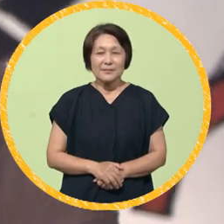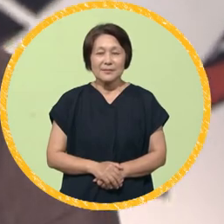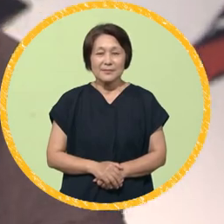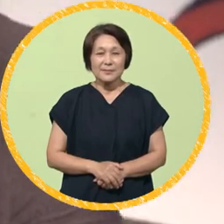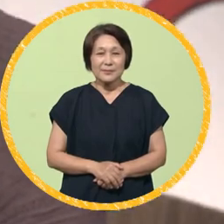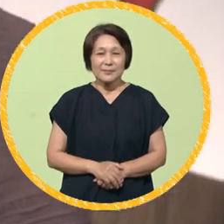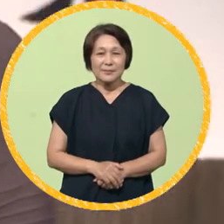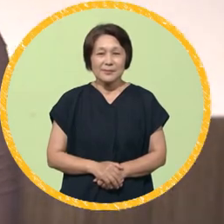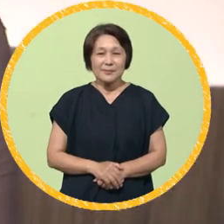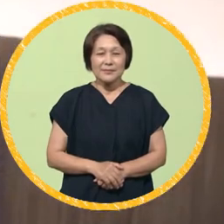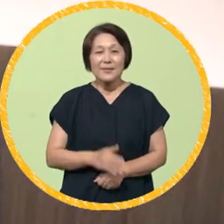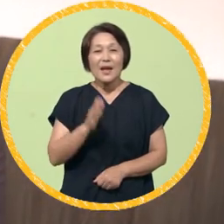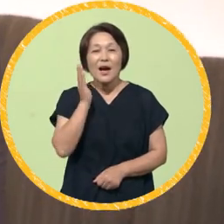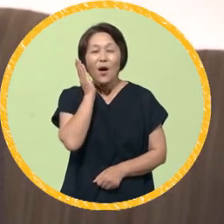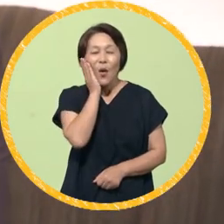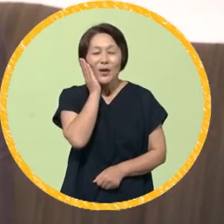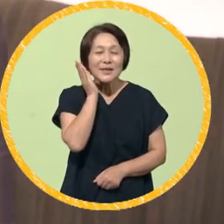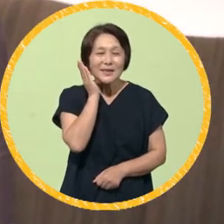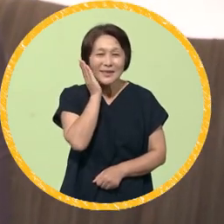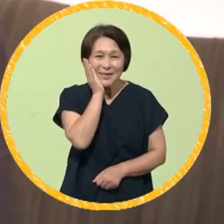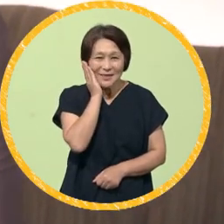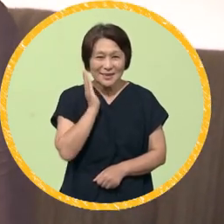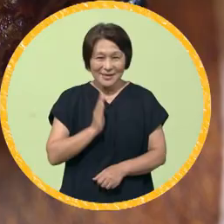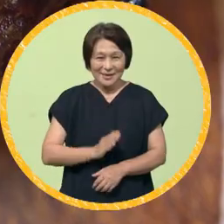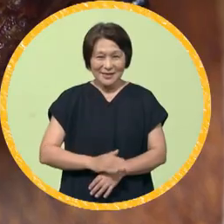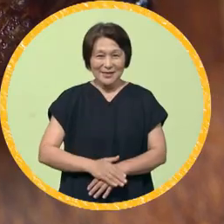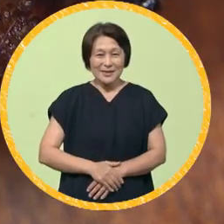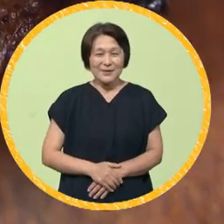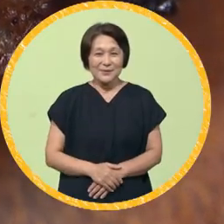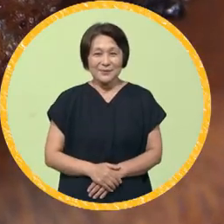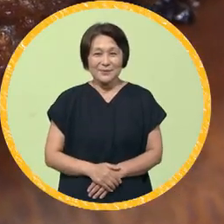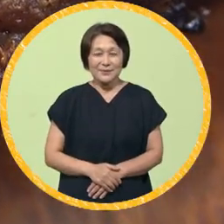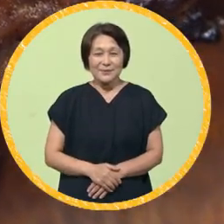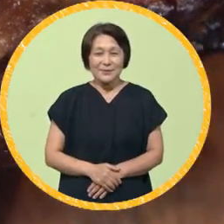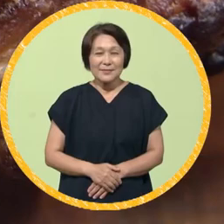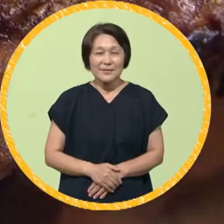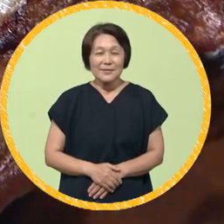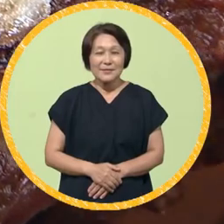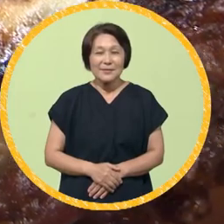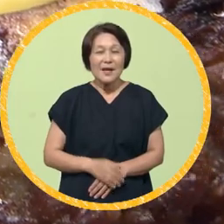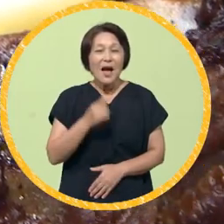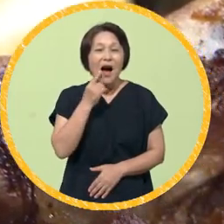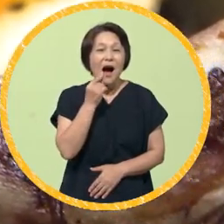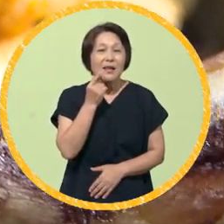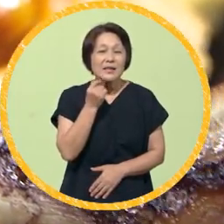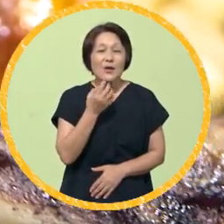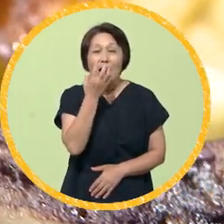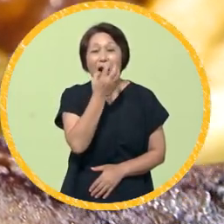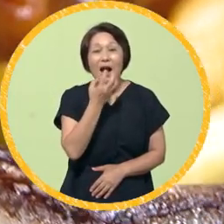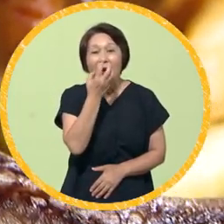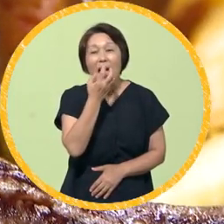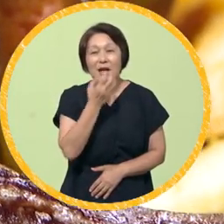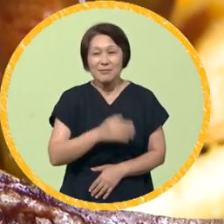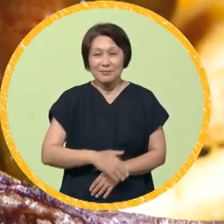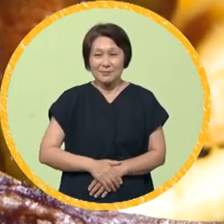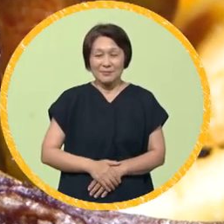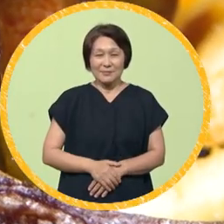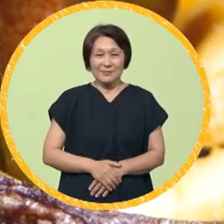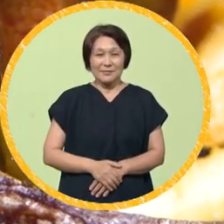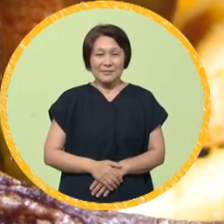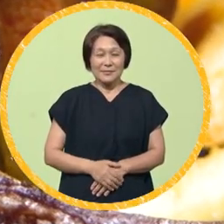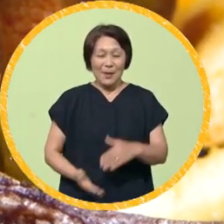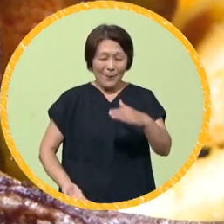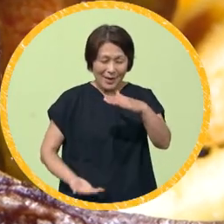。うん、うん、おいしい。カレー風味です。めちゃくちゃおい